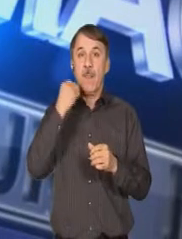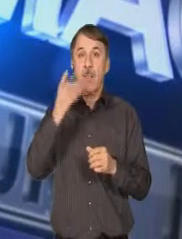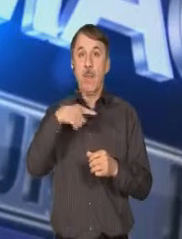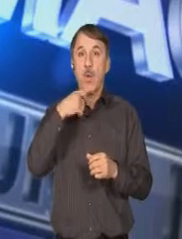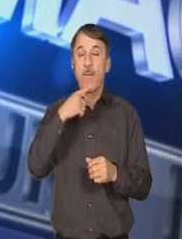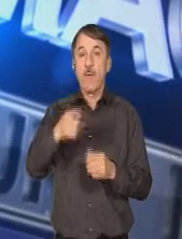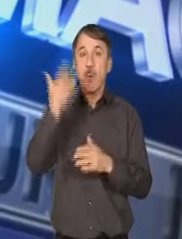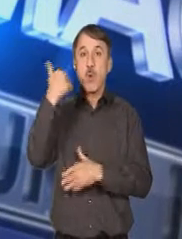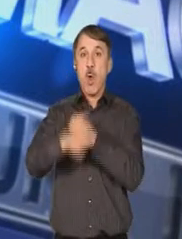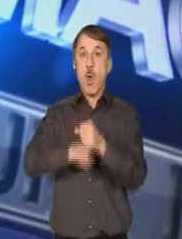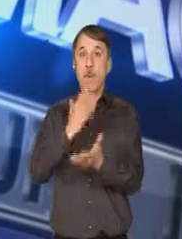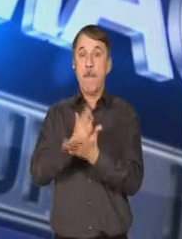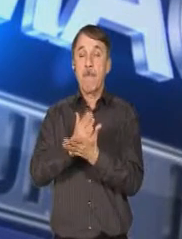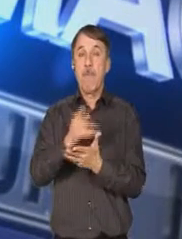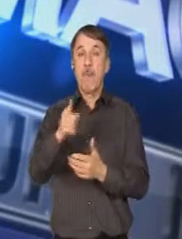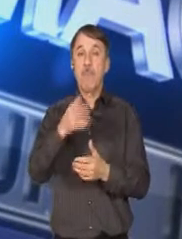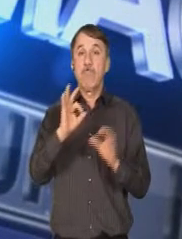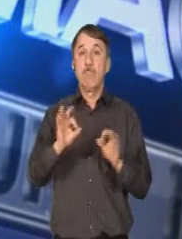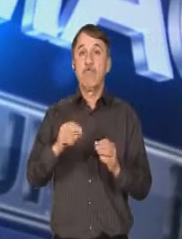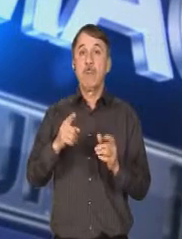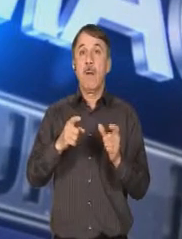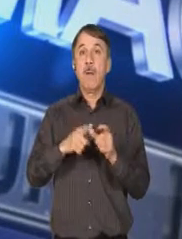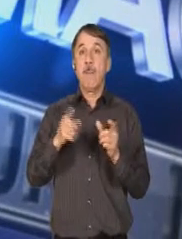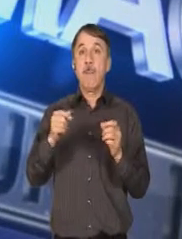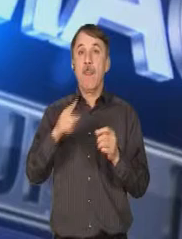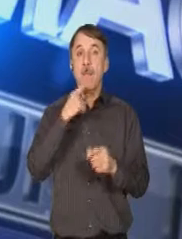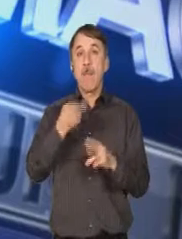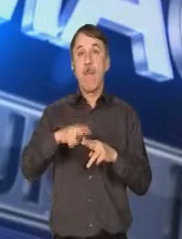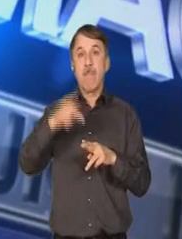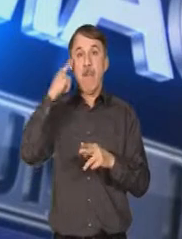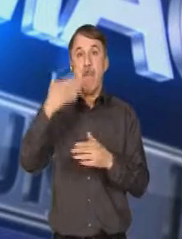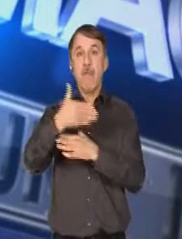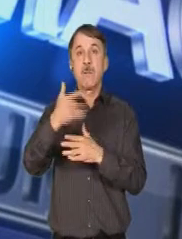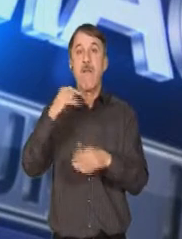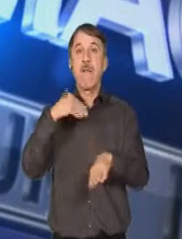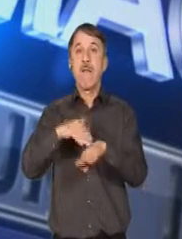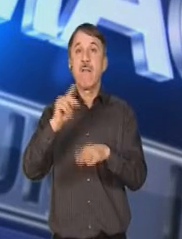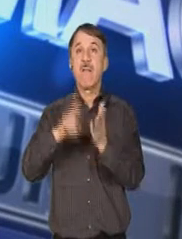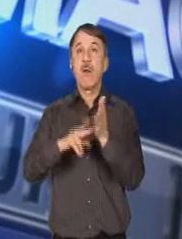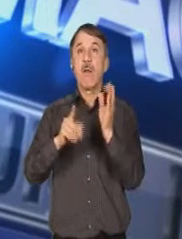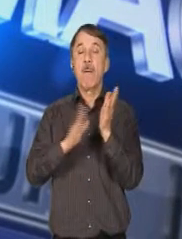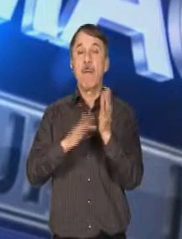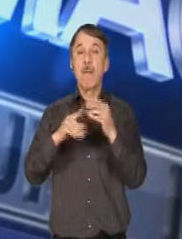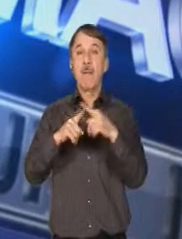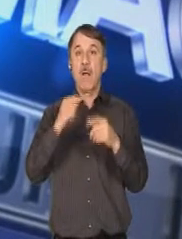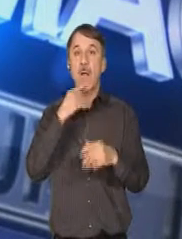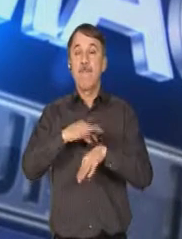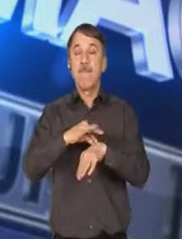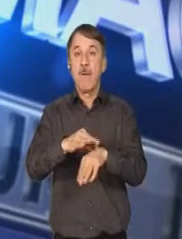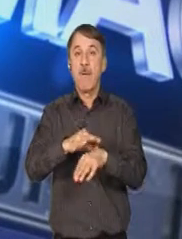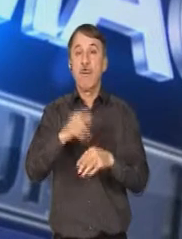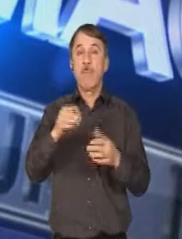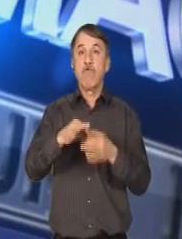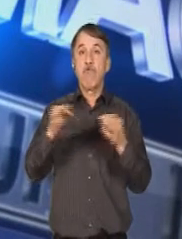Naplata dugovanja u prošloj godini bila je konstantna, kažu u javno-komunalnom preduzeću Informatika. To značajno